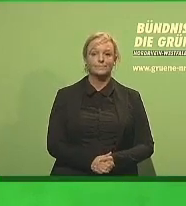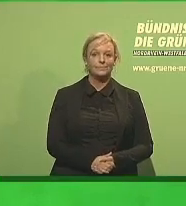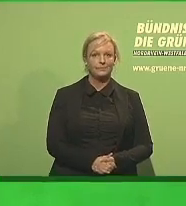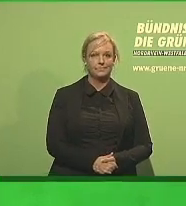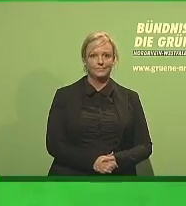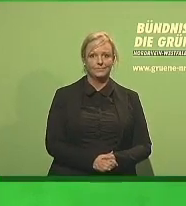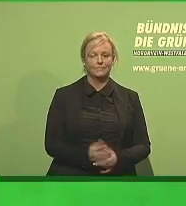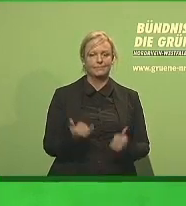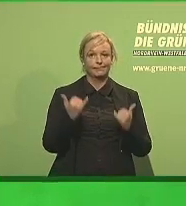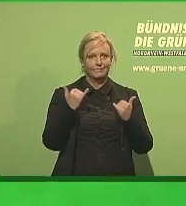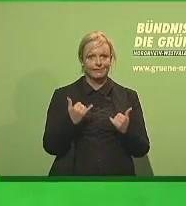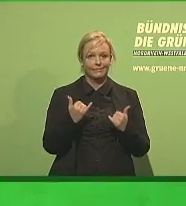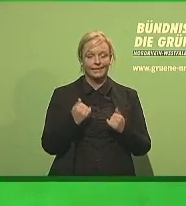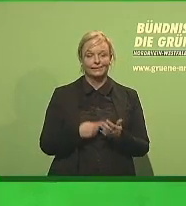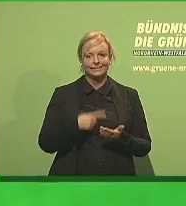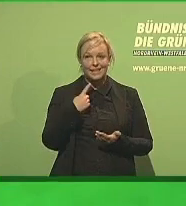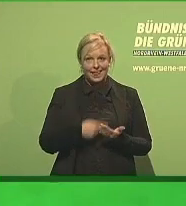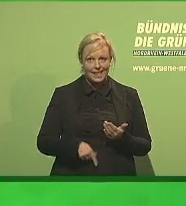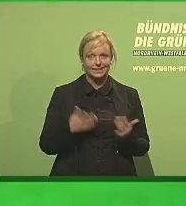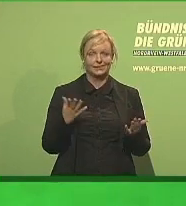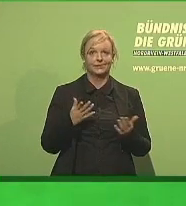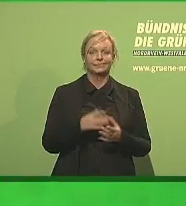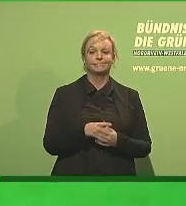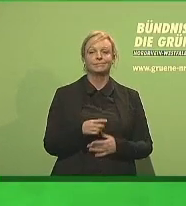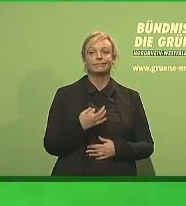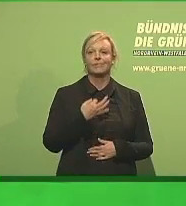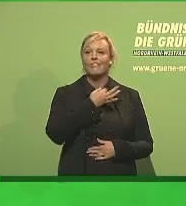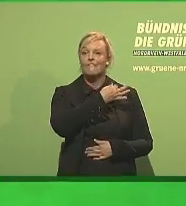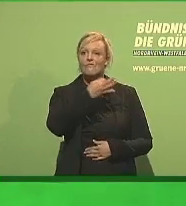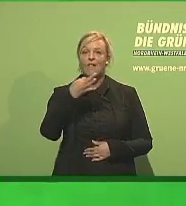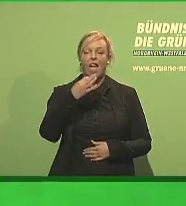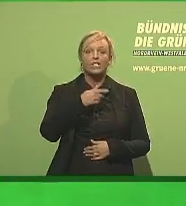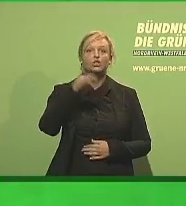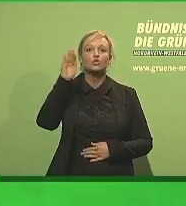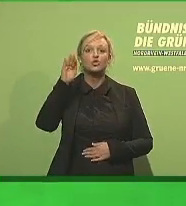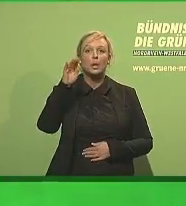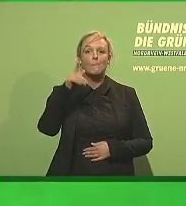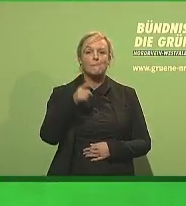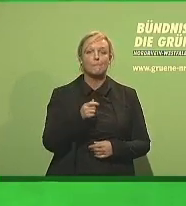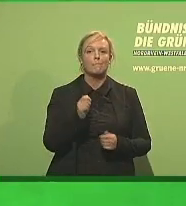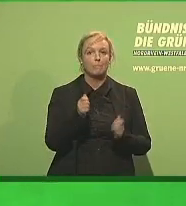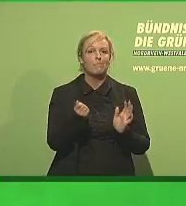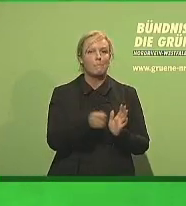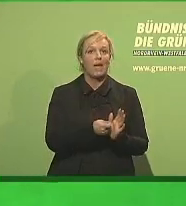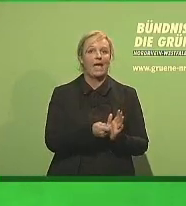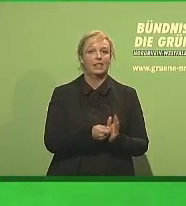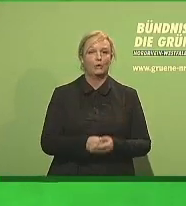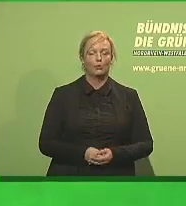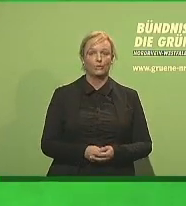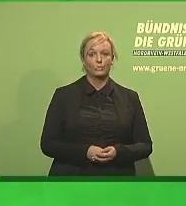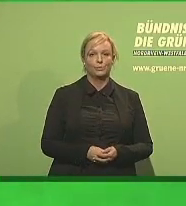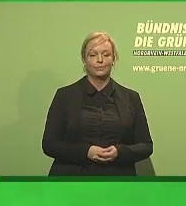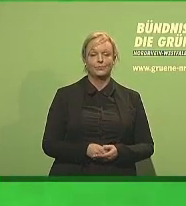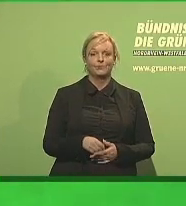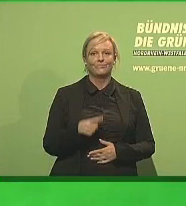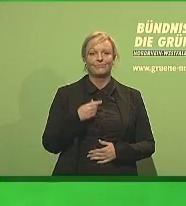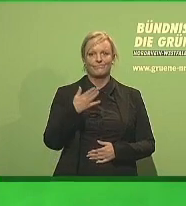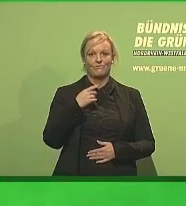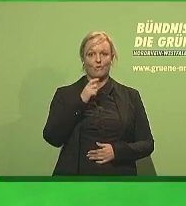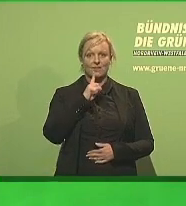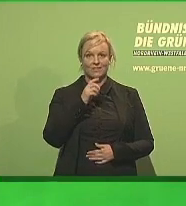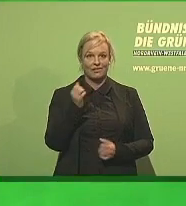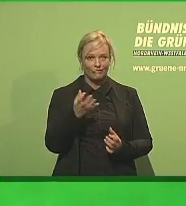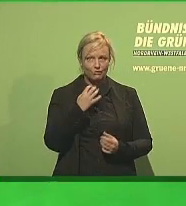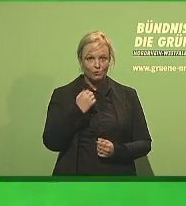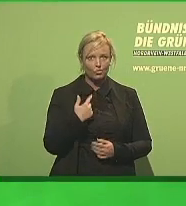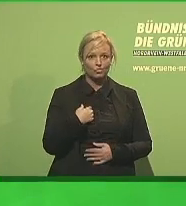sozusagen mein letzter Job ist die Frage zur Stimmberechtigung, die ich euch jetzt stellen möchte. Und ich will vorweg sagen, dass sich das auf